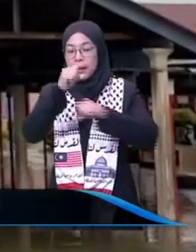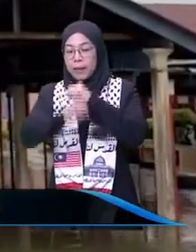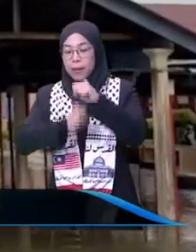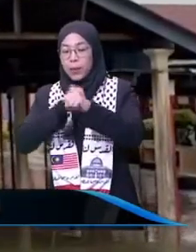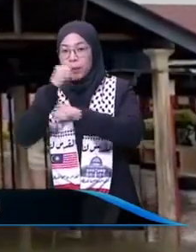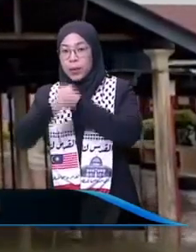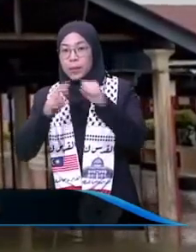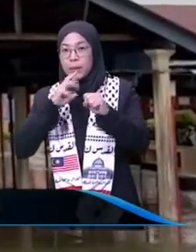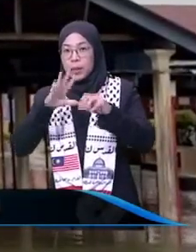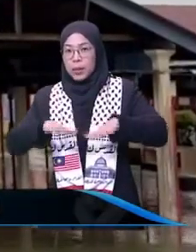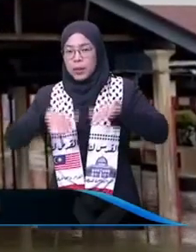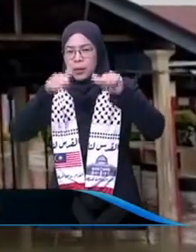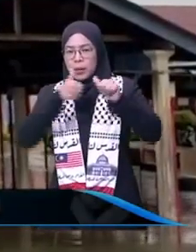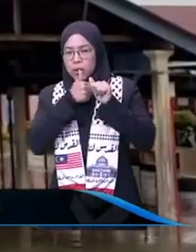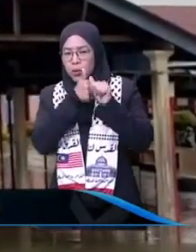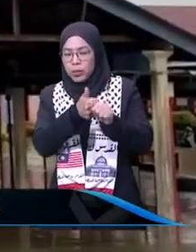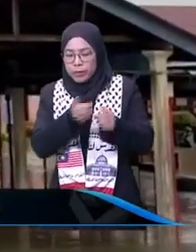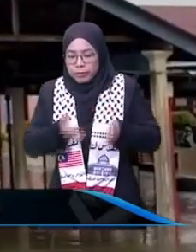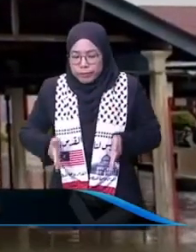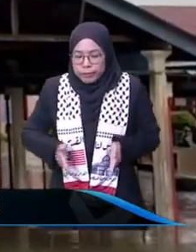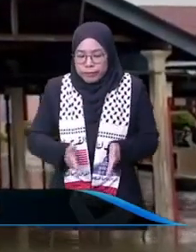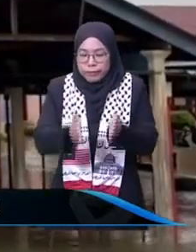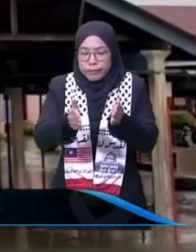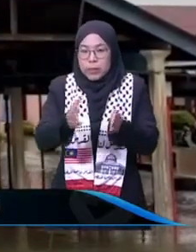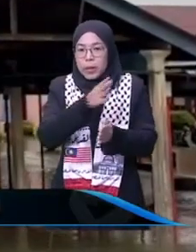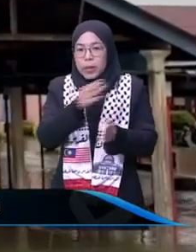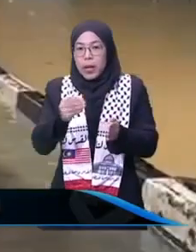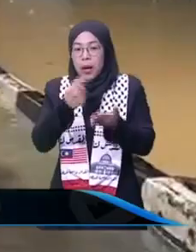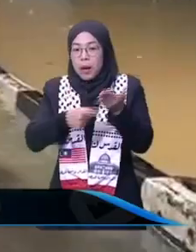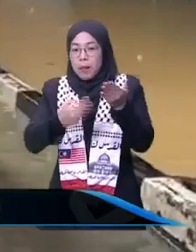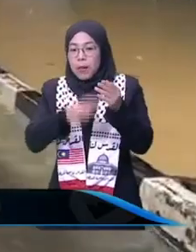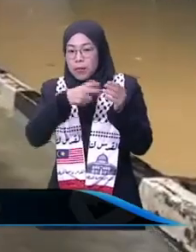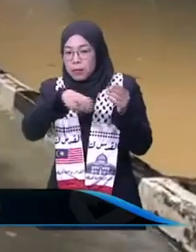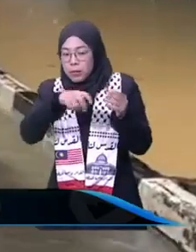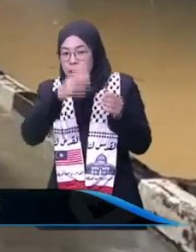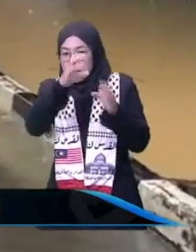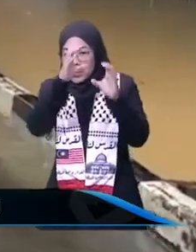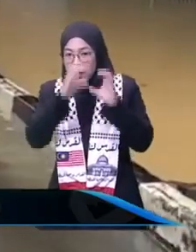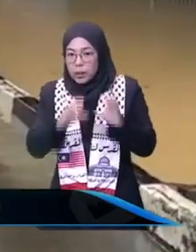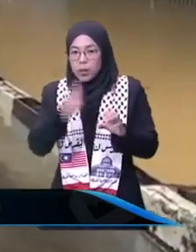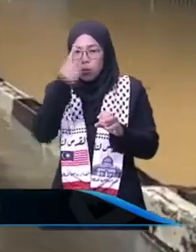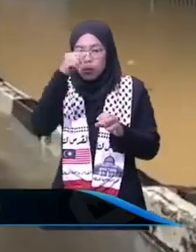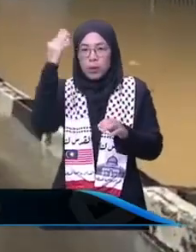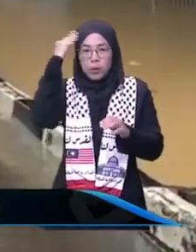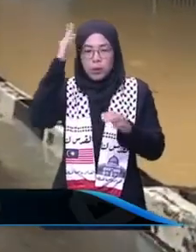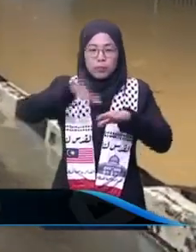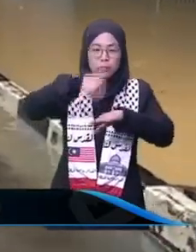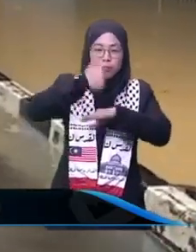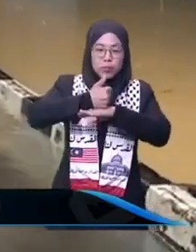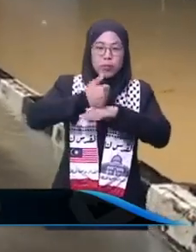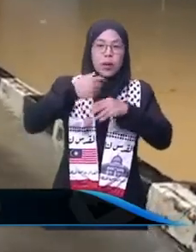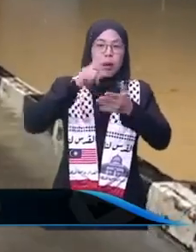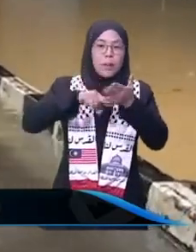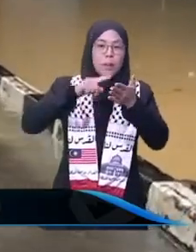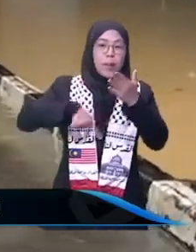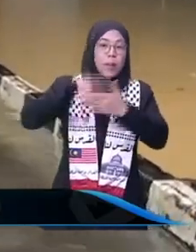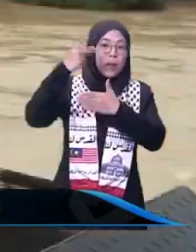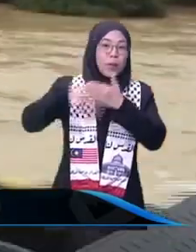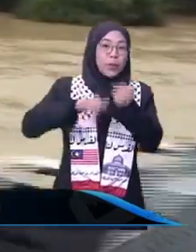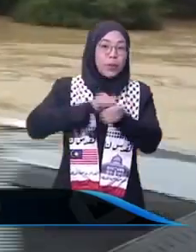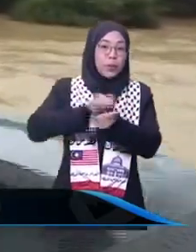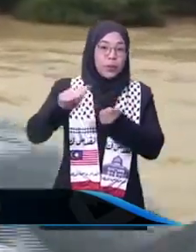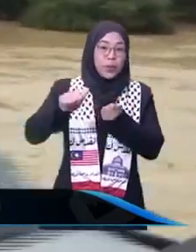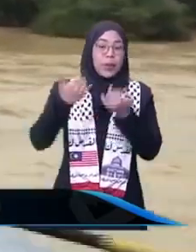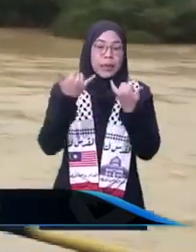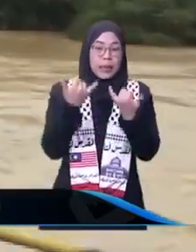utama menilai keupayaan sistem saliran serta infrastruktur mitigasi sebelum sesuatu projek diluluskan. Beliau yang juga Menteri